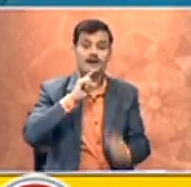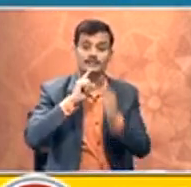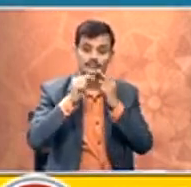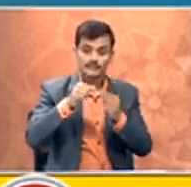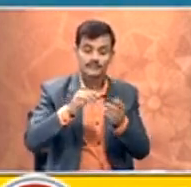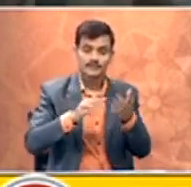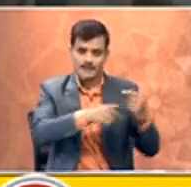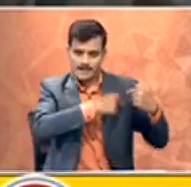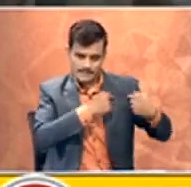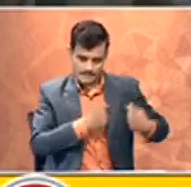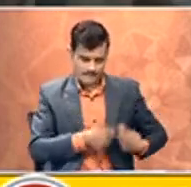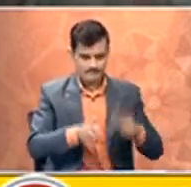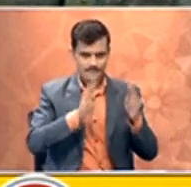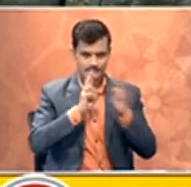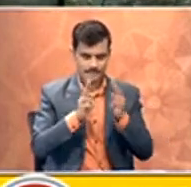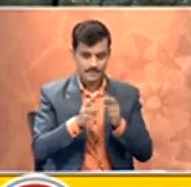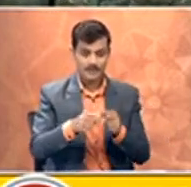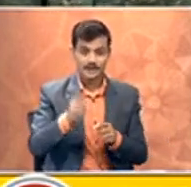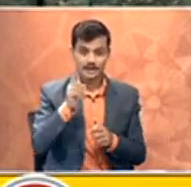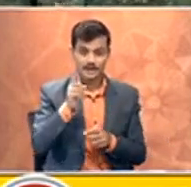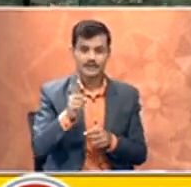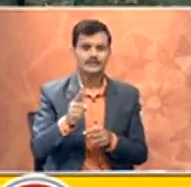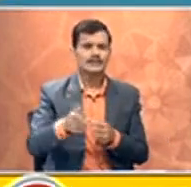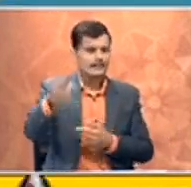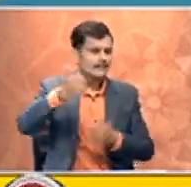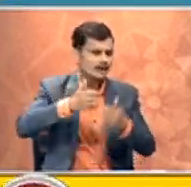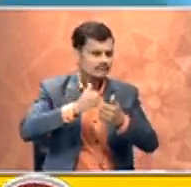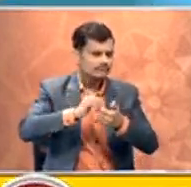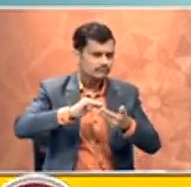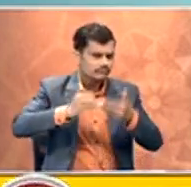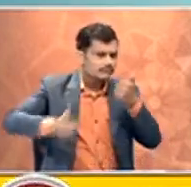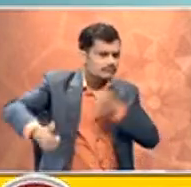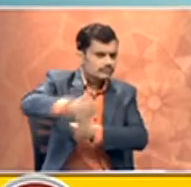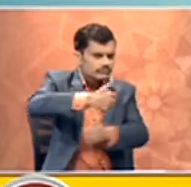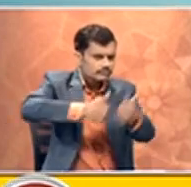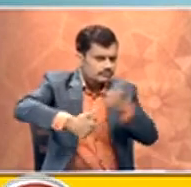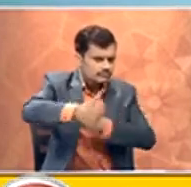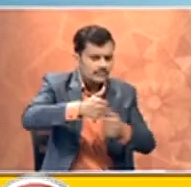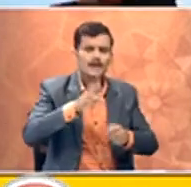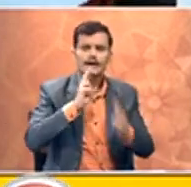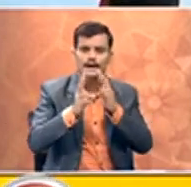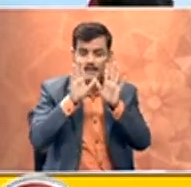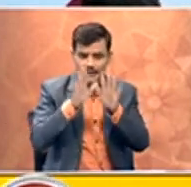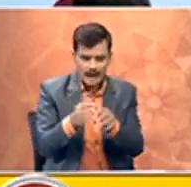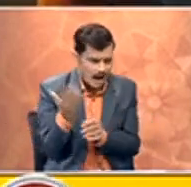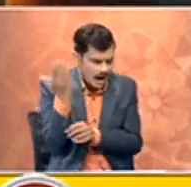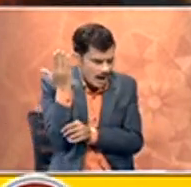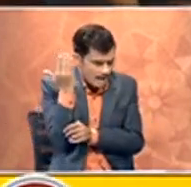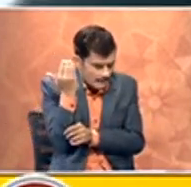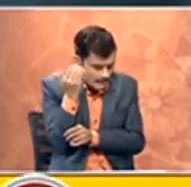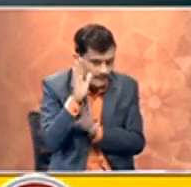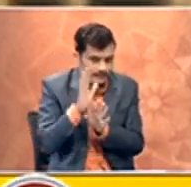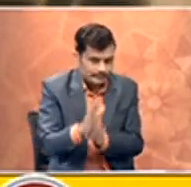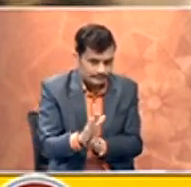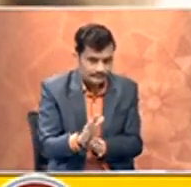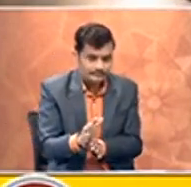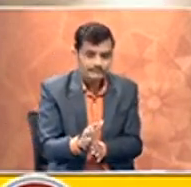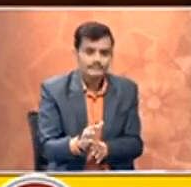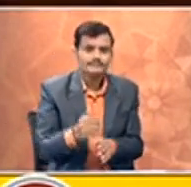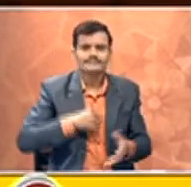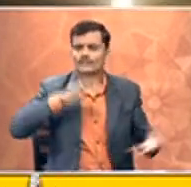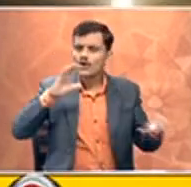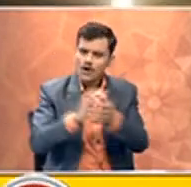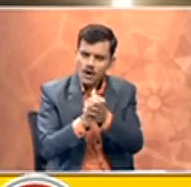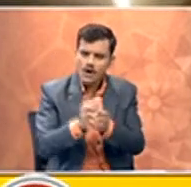मन की बात में एक ऐसे टूर्नामेंट की बात करूंगा जहां हाल ही में हमारे खिलाड़ियों